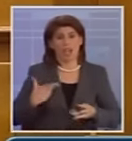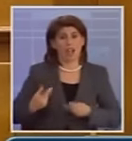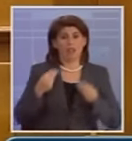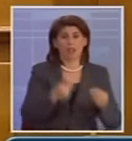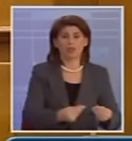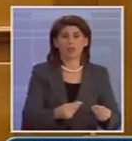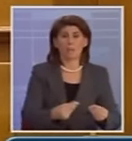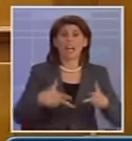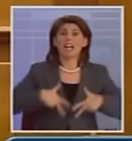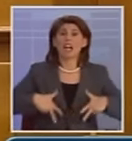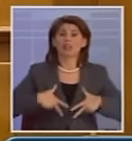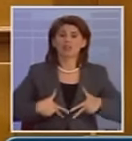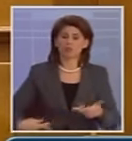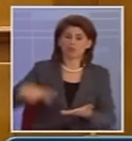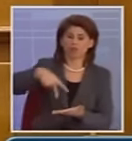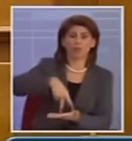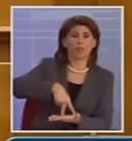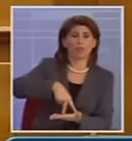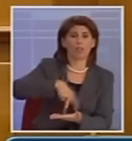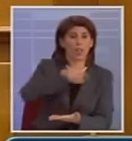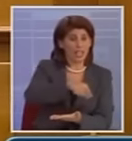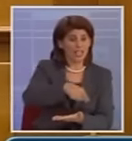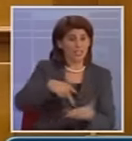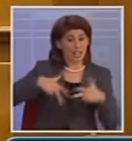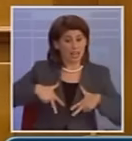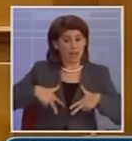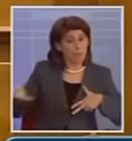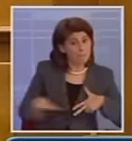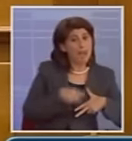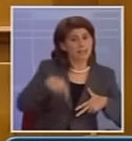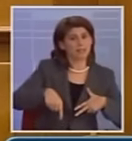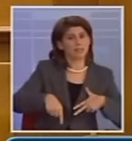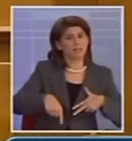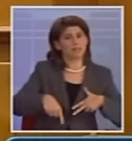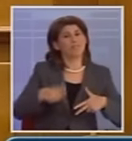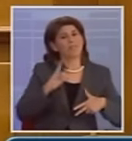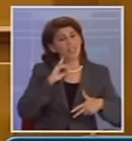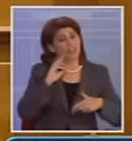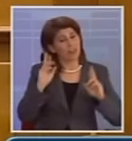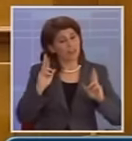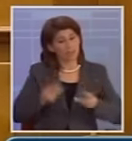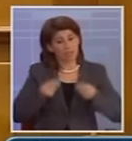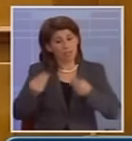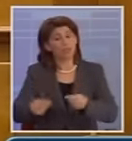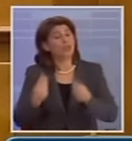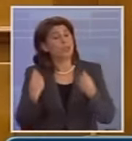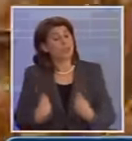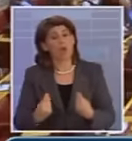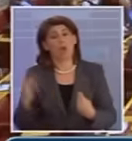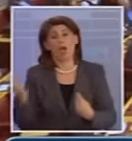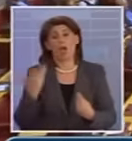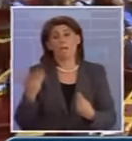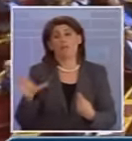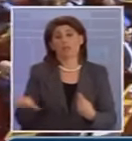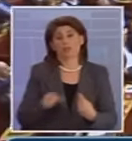χώρα που στέκεται στα πόδια της. Εσείς χώρα παραλαμβάνετε σήμερα. Κοιτάξτε να την παραδώσετε καλύτερα από ό,τι τη βρήκατε. Και